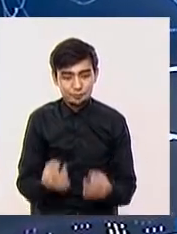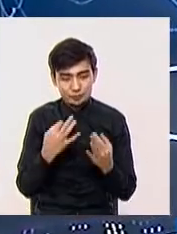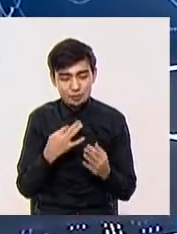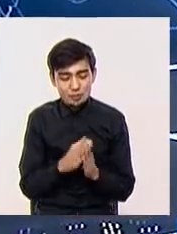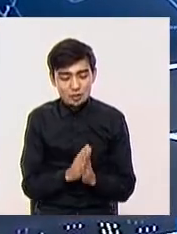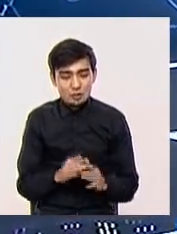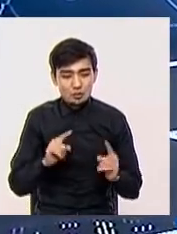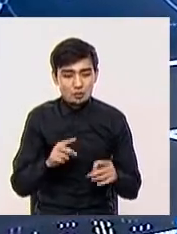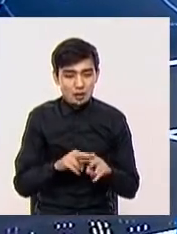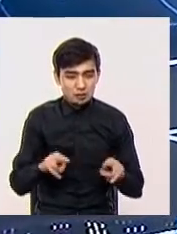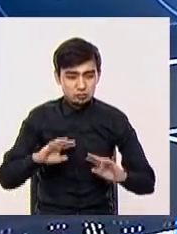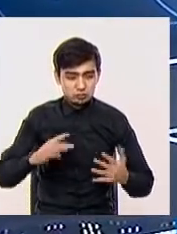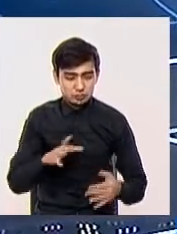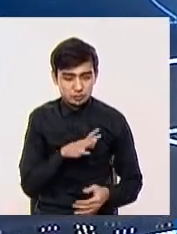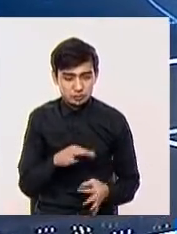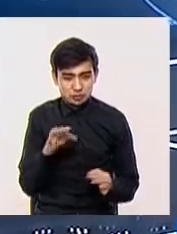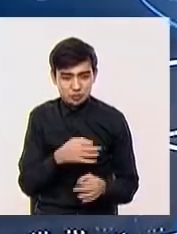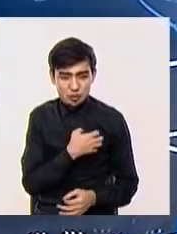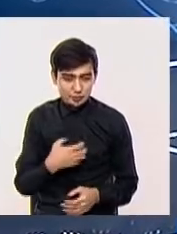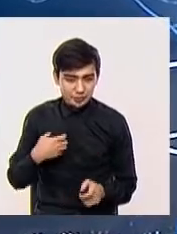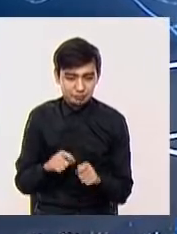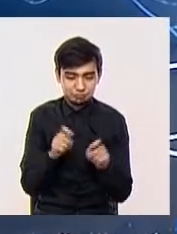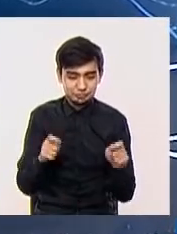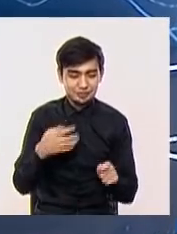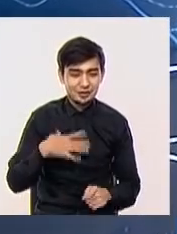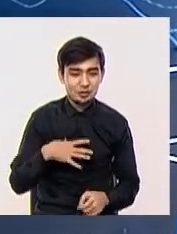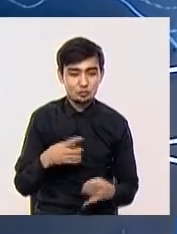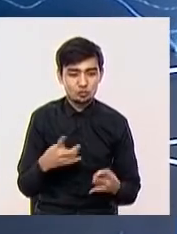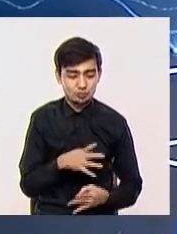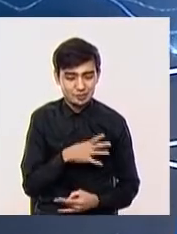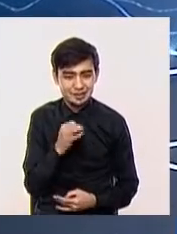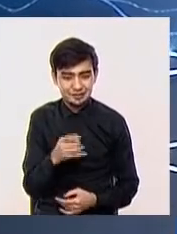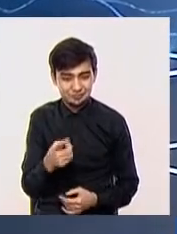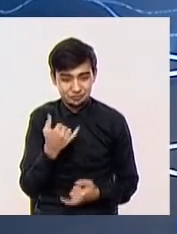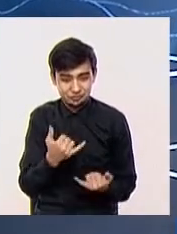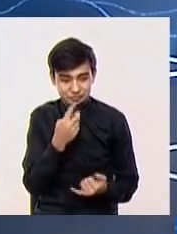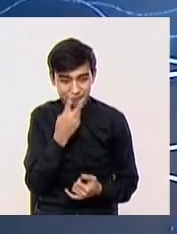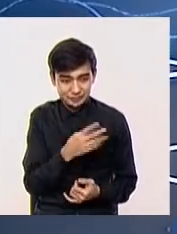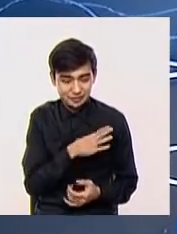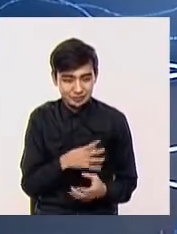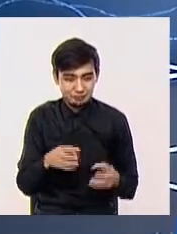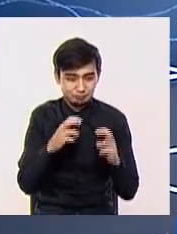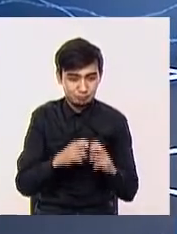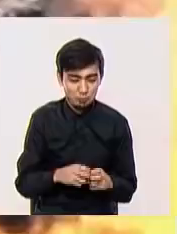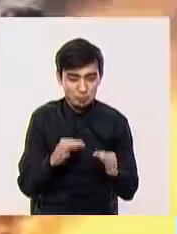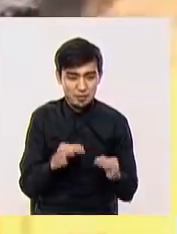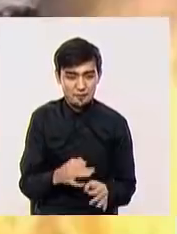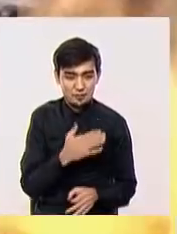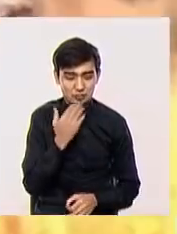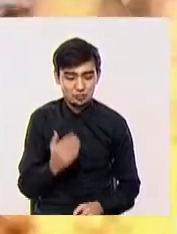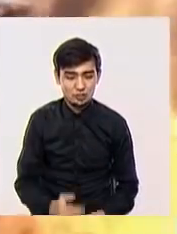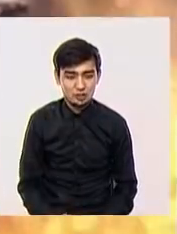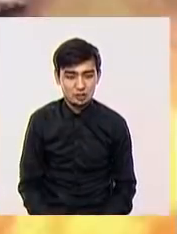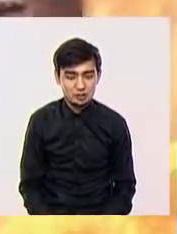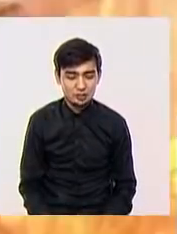почему возникла необходимость в создании вот такой комиссии? То есть вы уже сейчас видите, что нет объективного расследования?